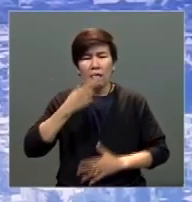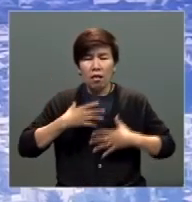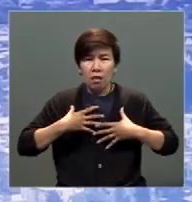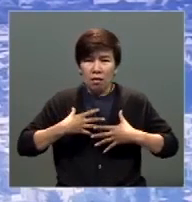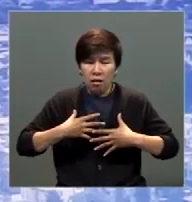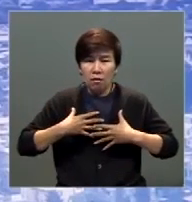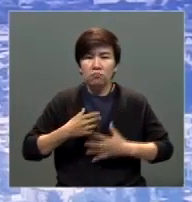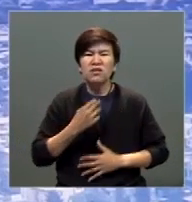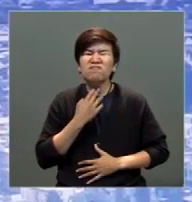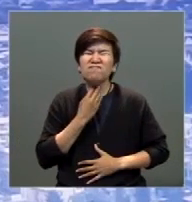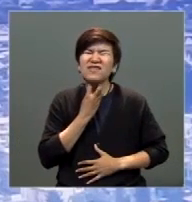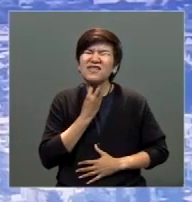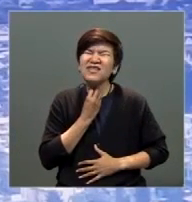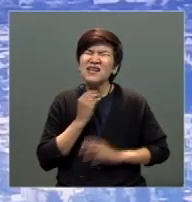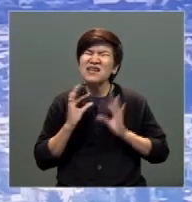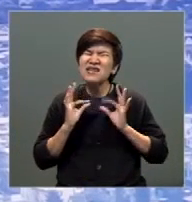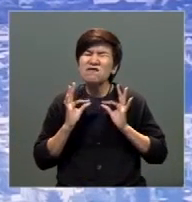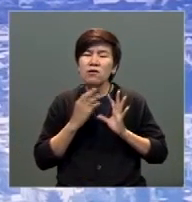รอผลตรวจก็ยืนยันว่าเป็นผู้ป่วยโควิช 19